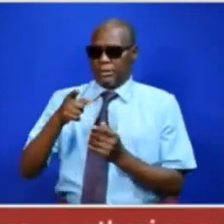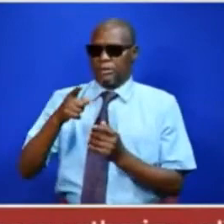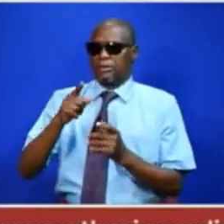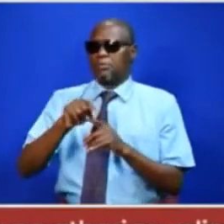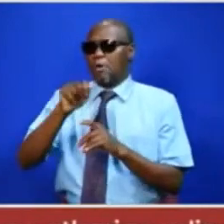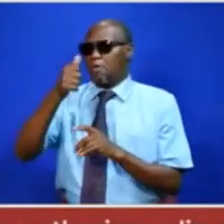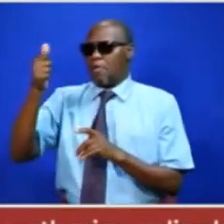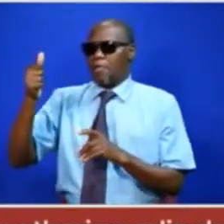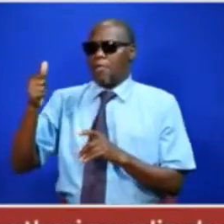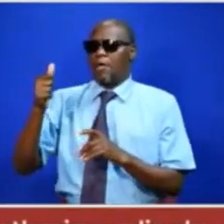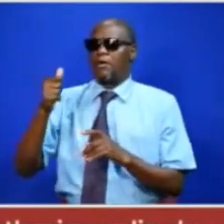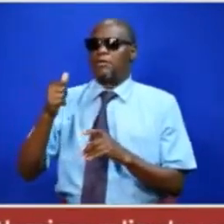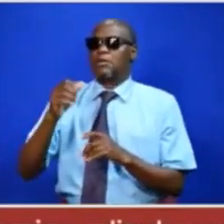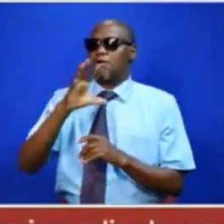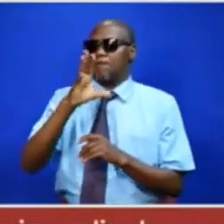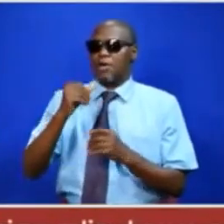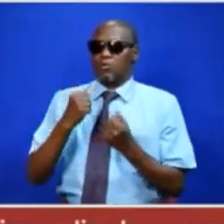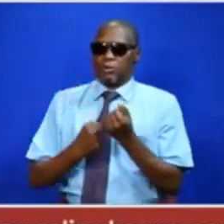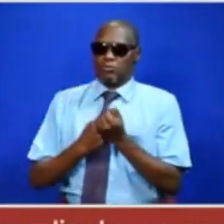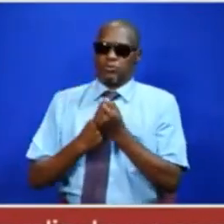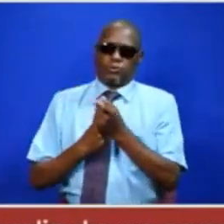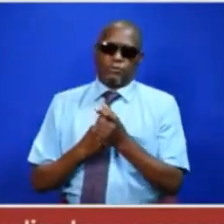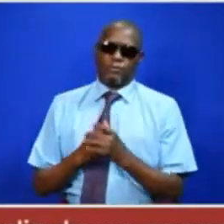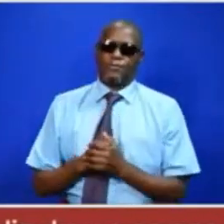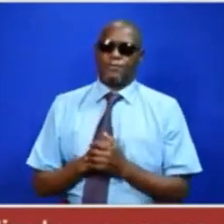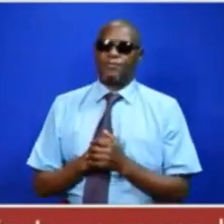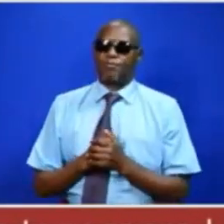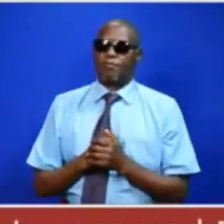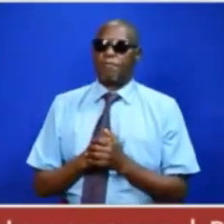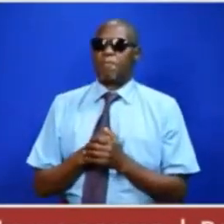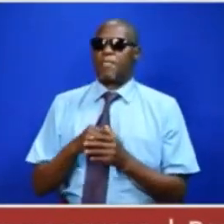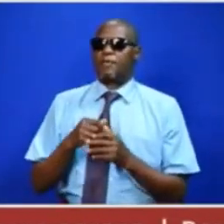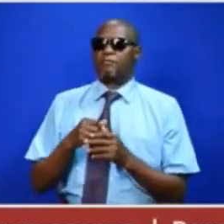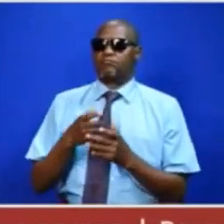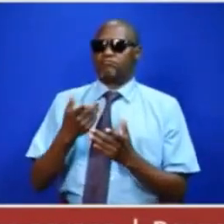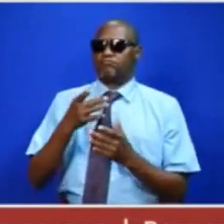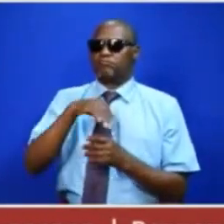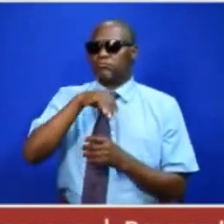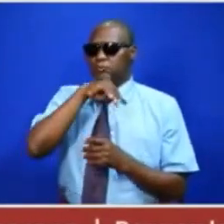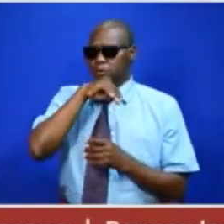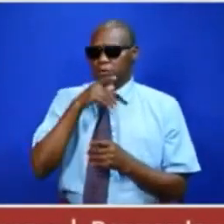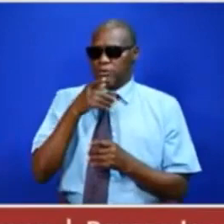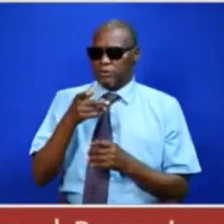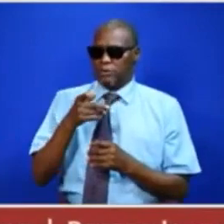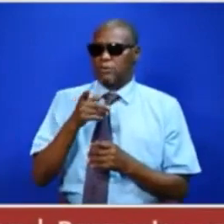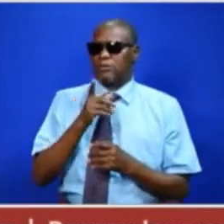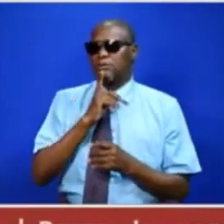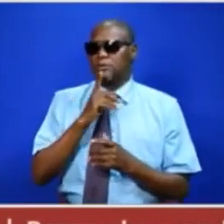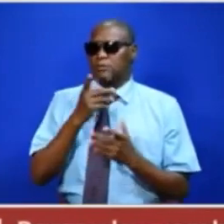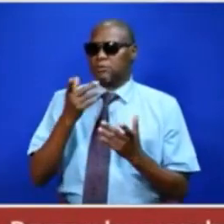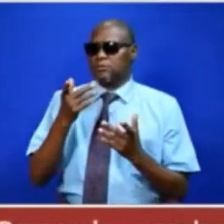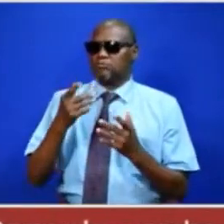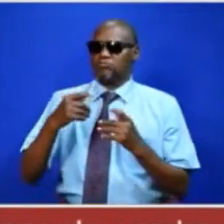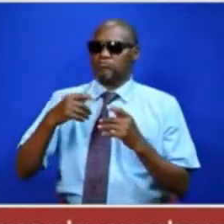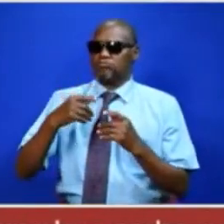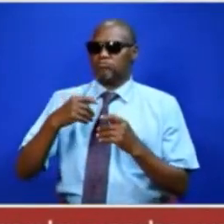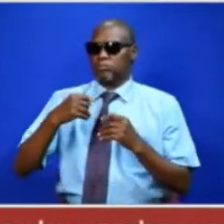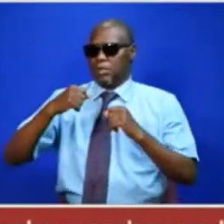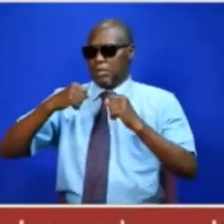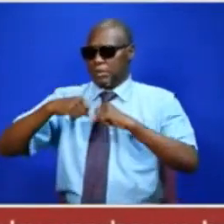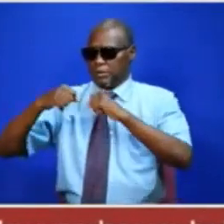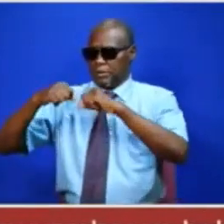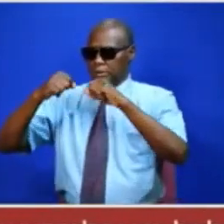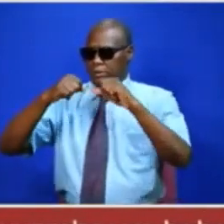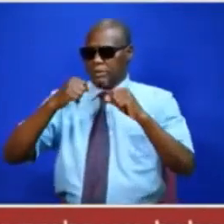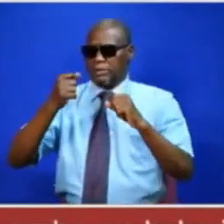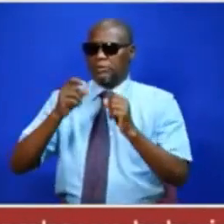continent will go along with that. Katika hotuba yake, Odinga amesisitiza kufanyika kwa mashauriano ya kina na washiriki wake